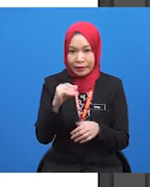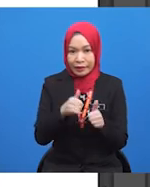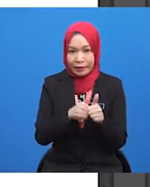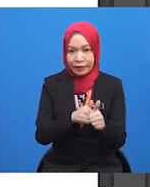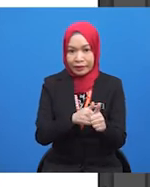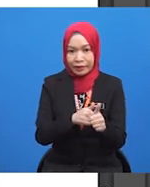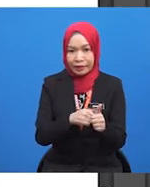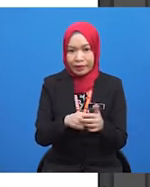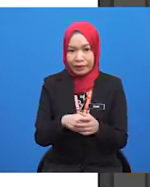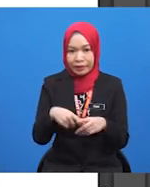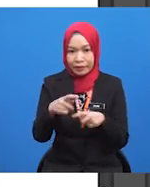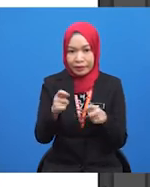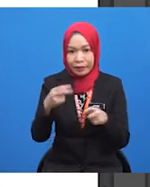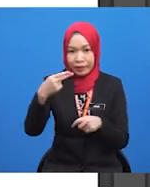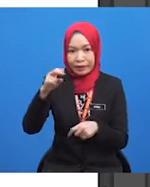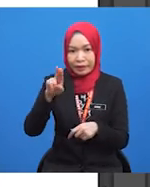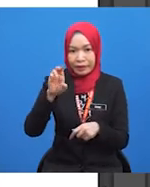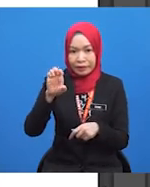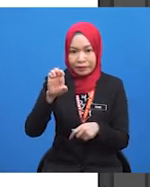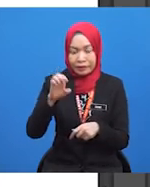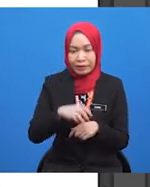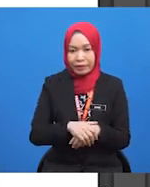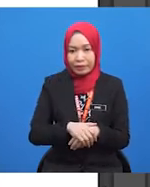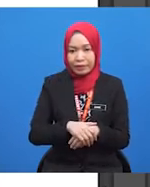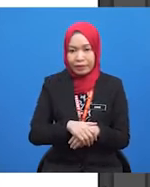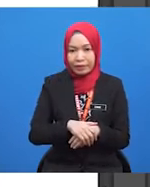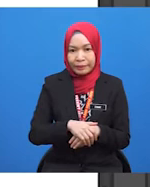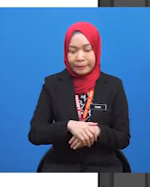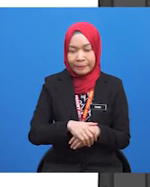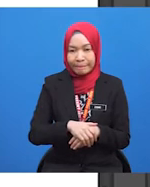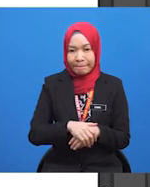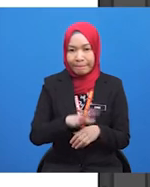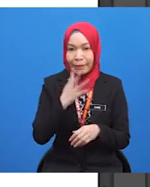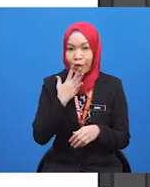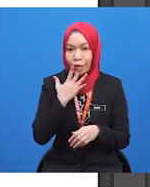Hue, Saturation dan Lightness.